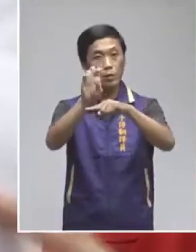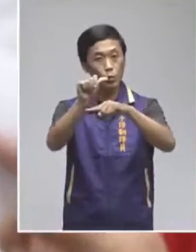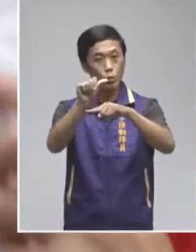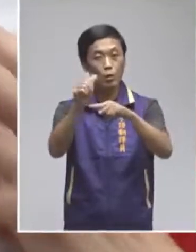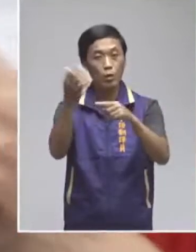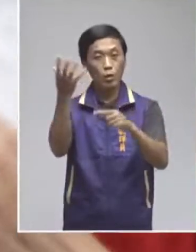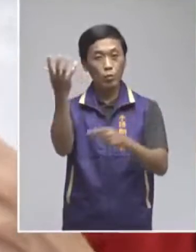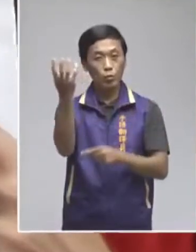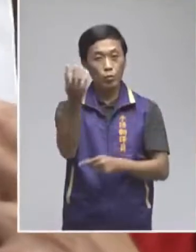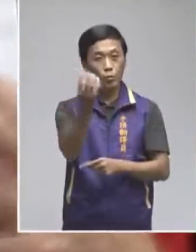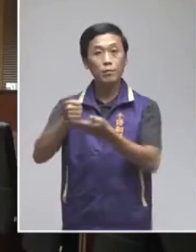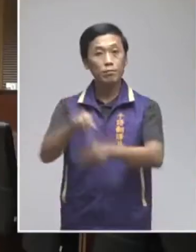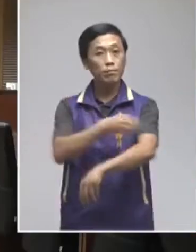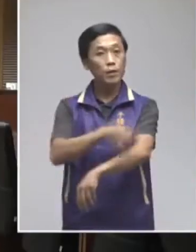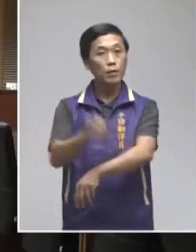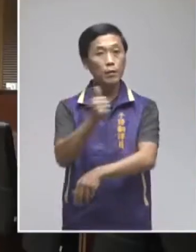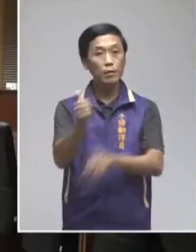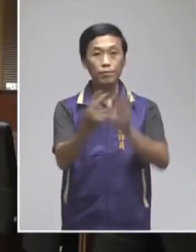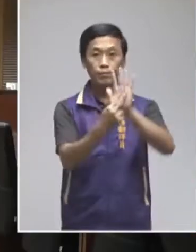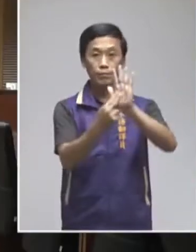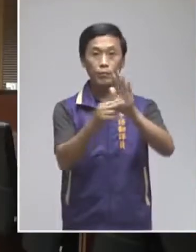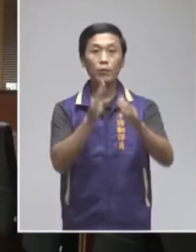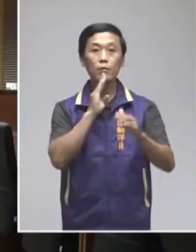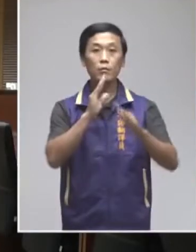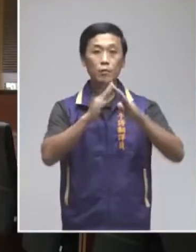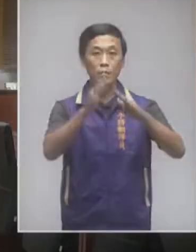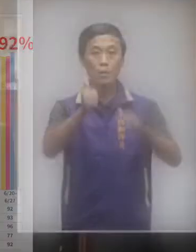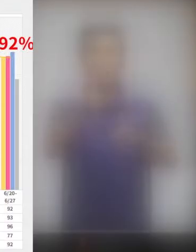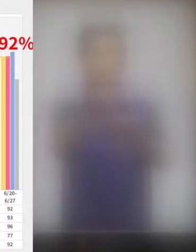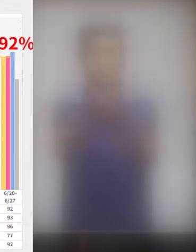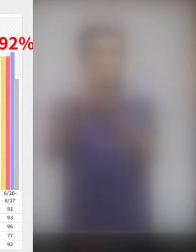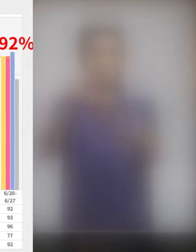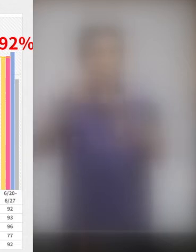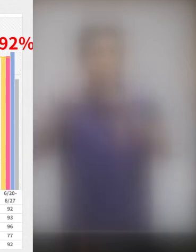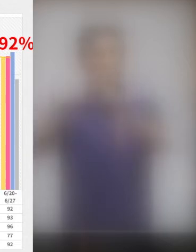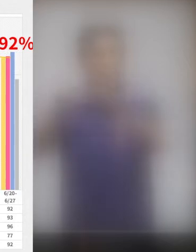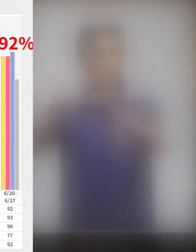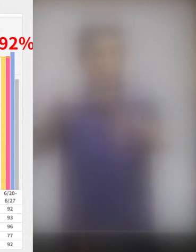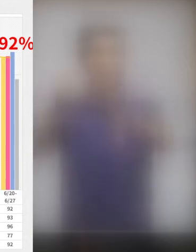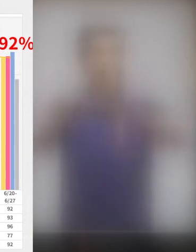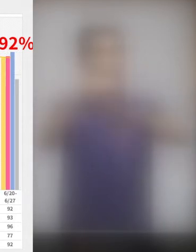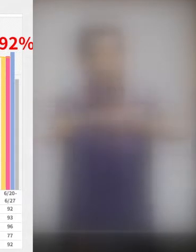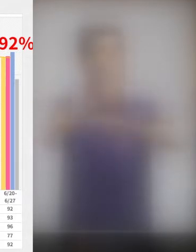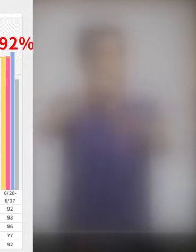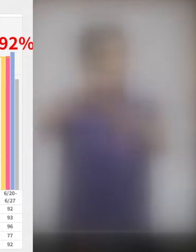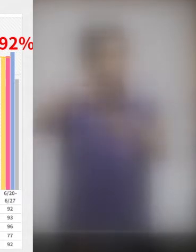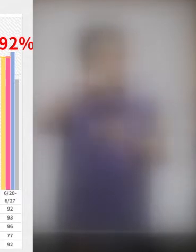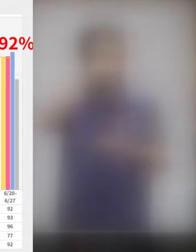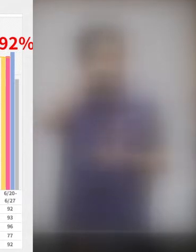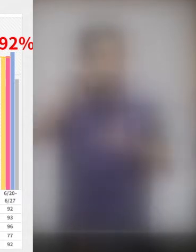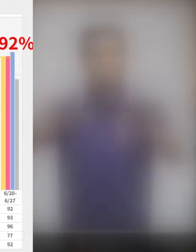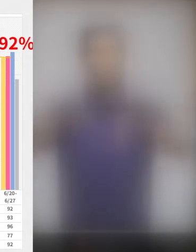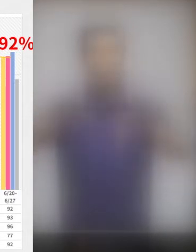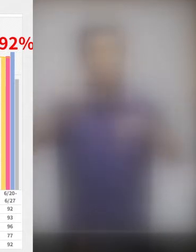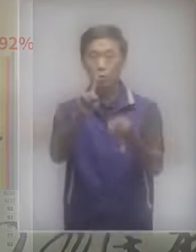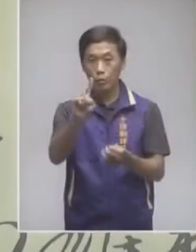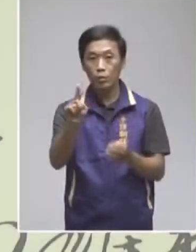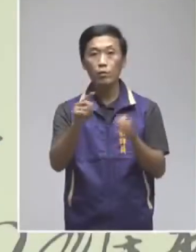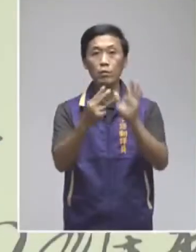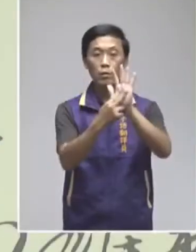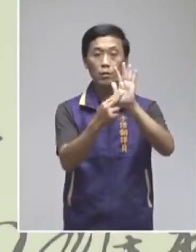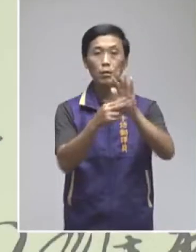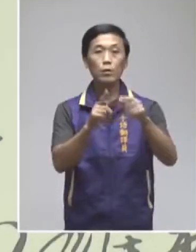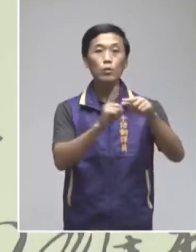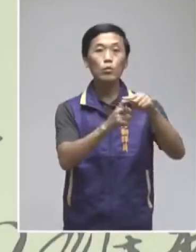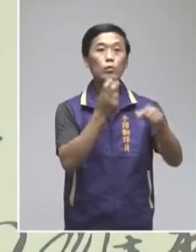早期治疗，在住宿式的机构投药的比例，全国平均约92%，高雄市更是多出了5%。